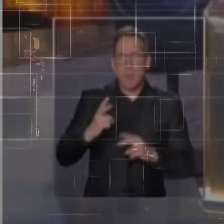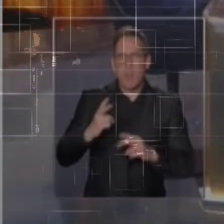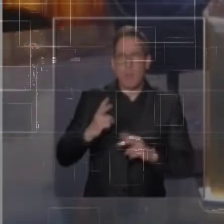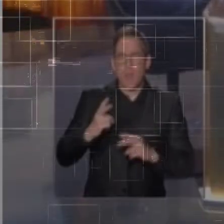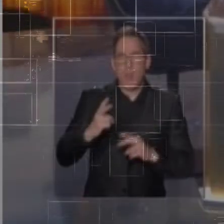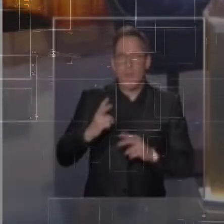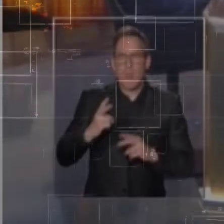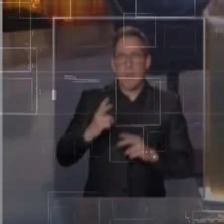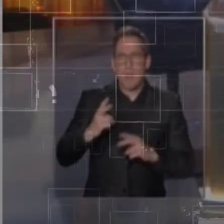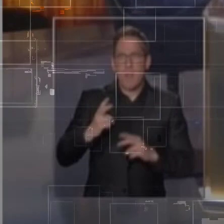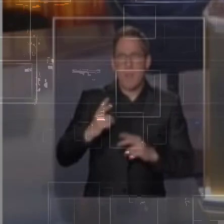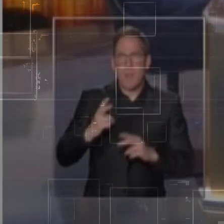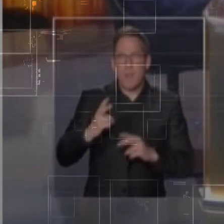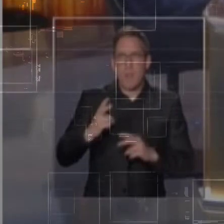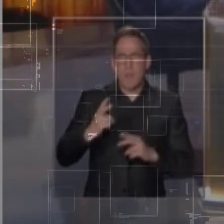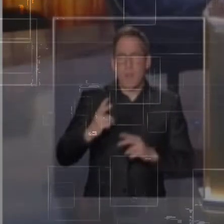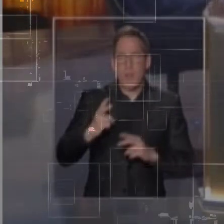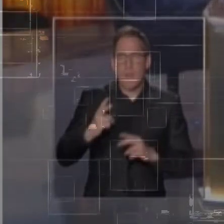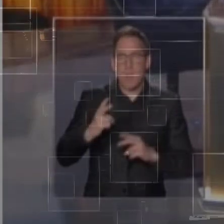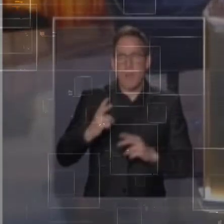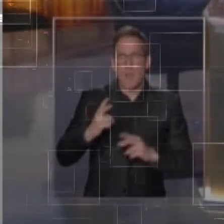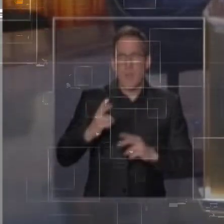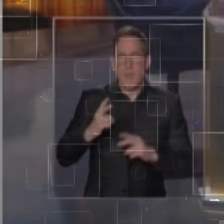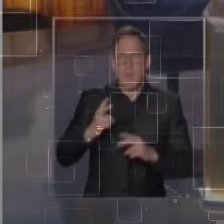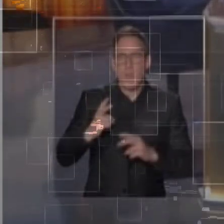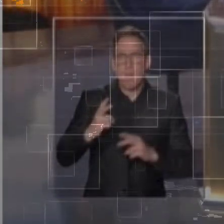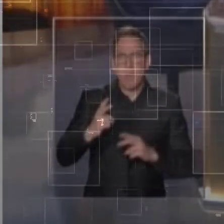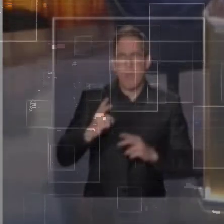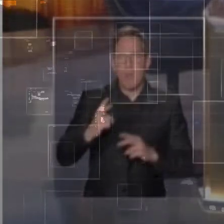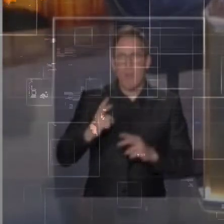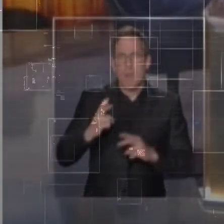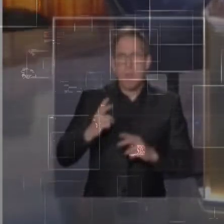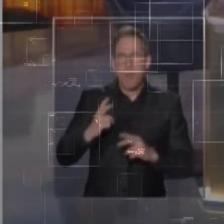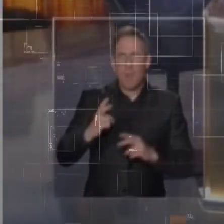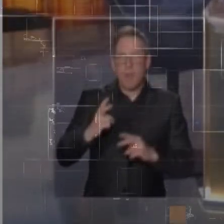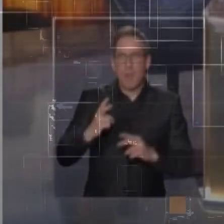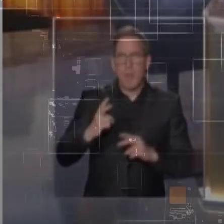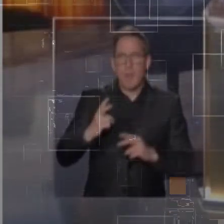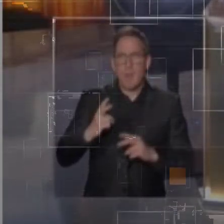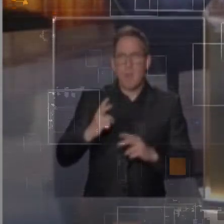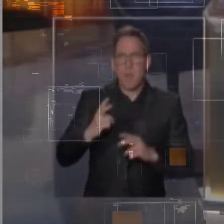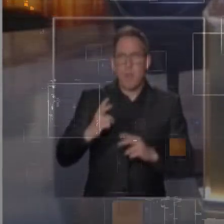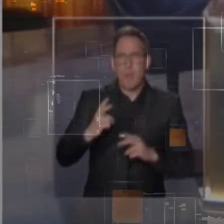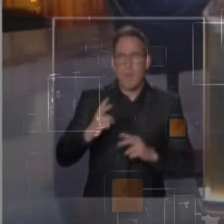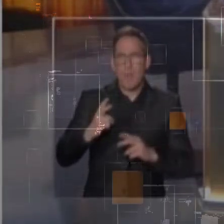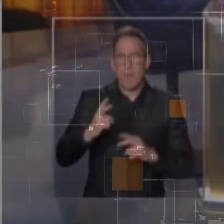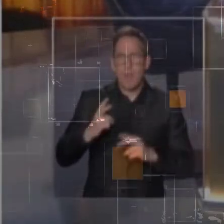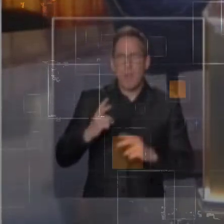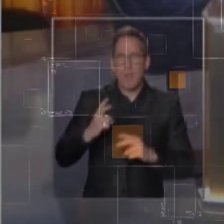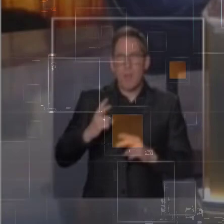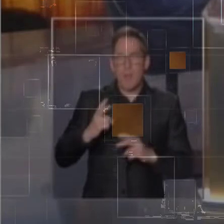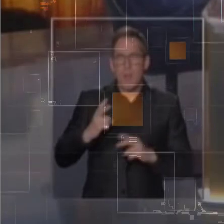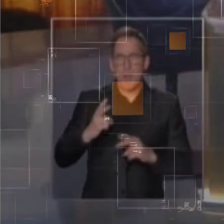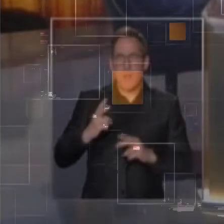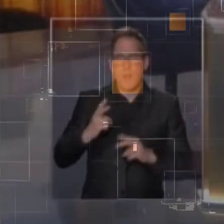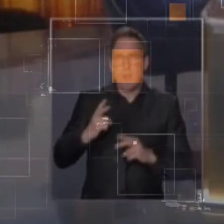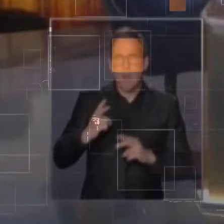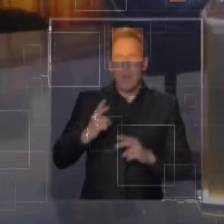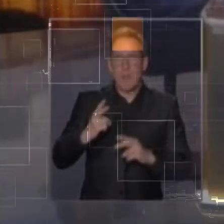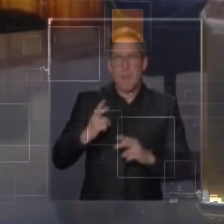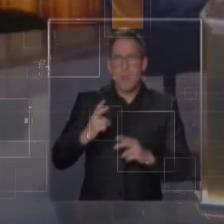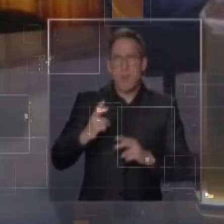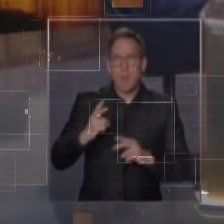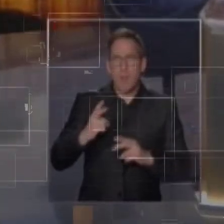Mercredi 20 avril 2022, Marine Le Pen et Emmanuel Macron s'affrontent lors du débat de l'entre-deux-tours. Alors que